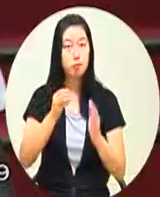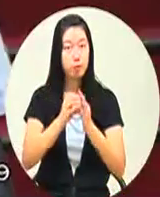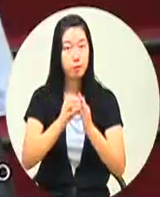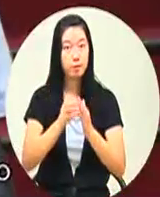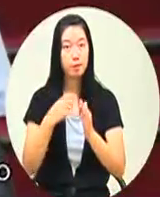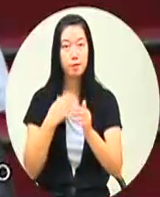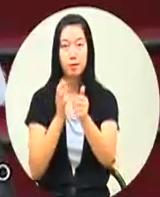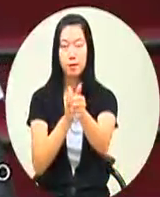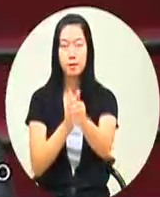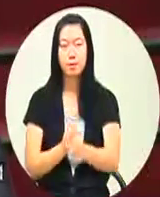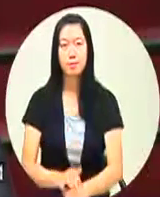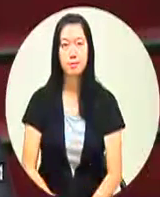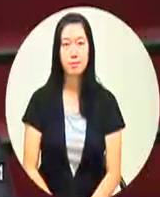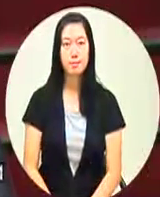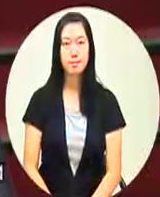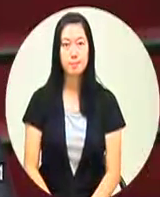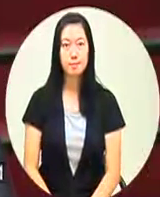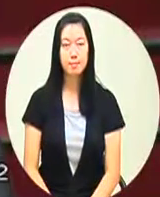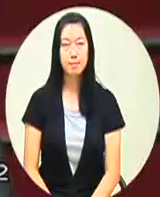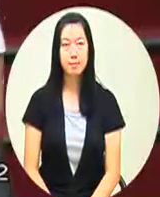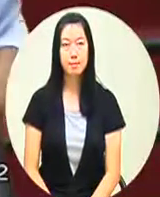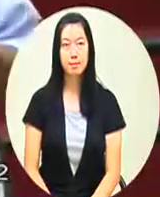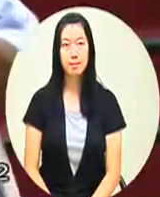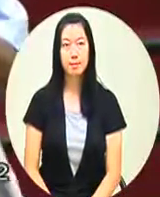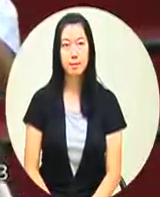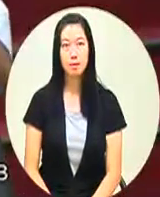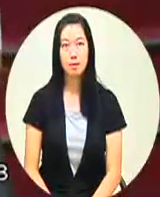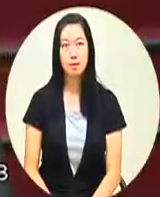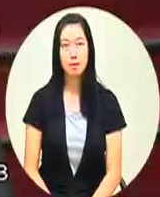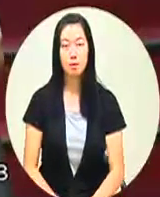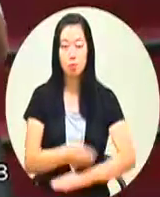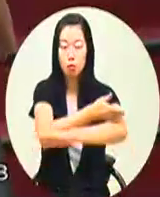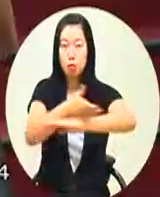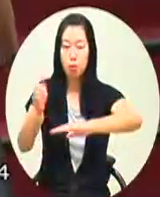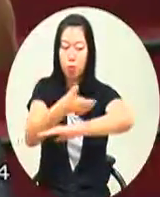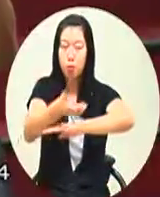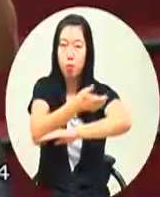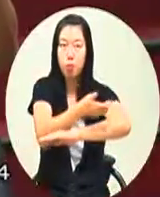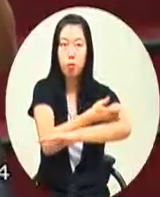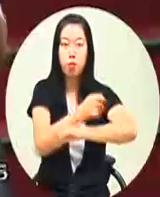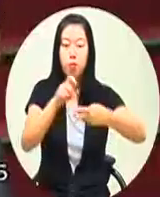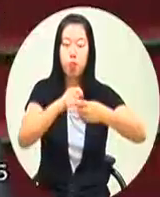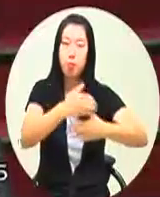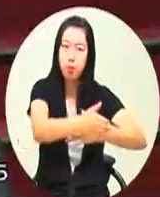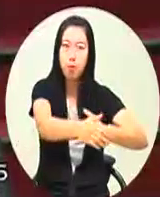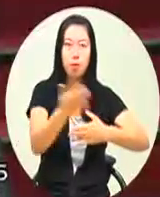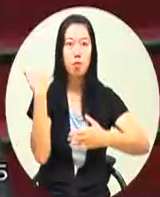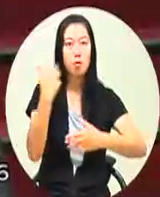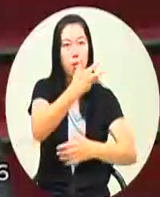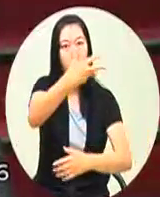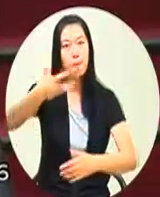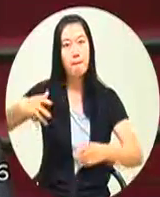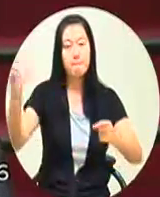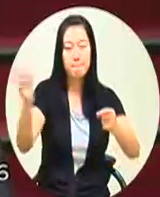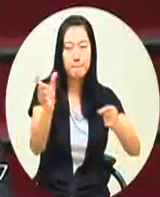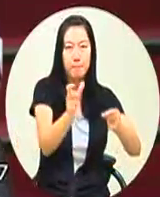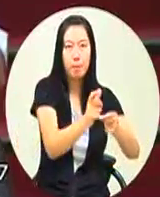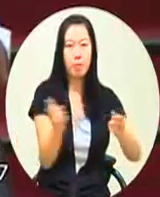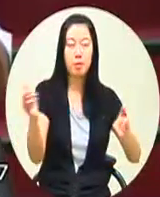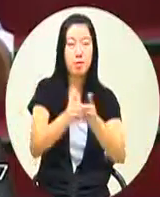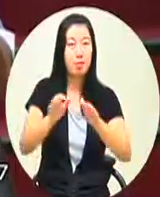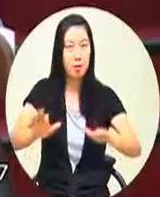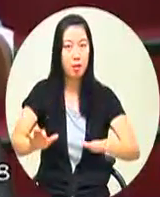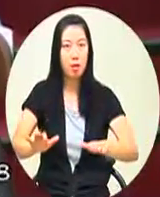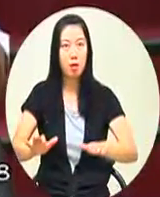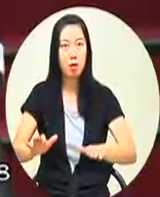啊。那么清疏工程从88风灾一直到现在，好像